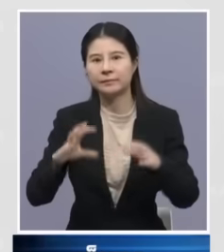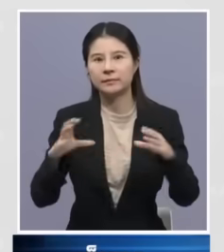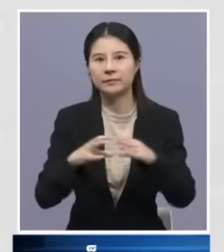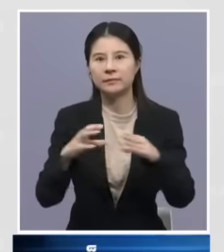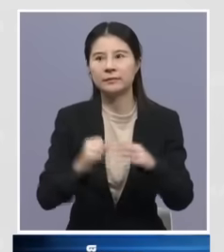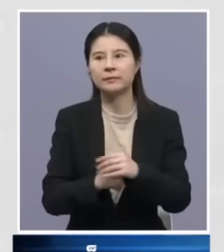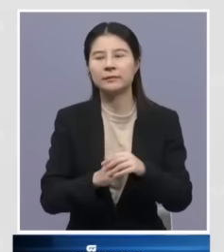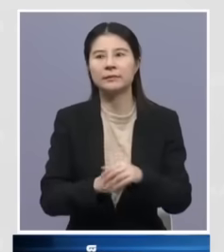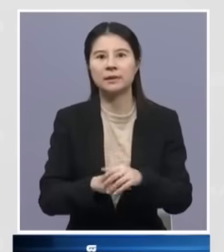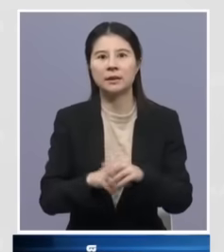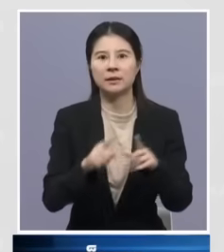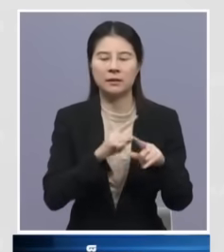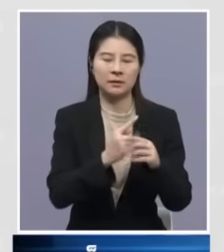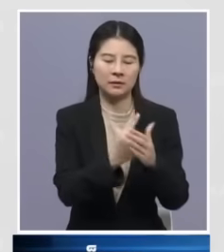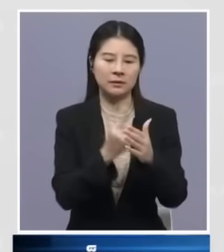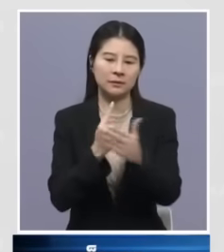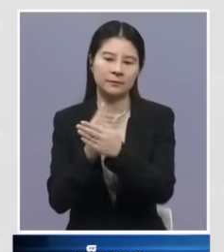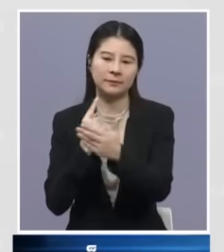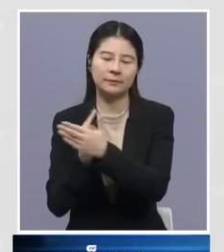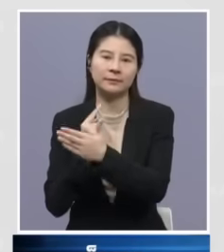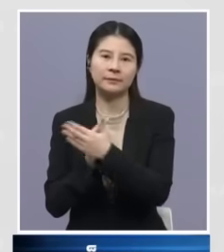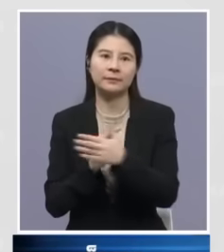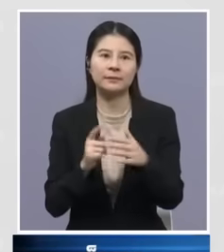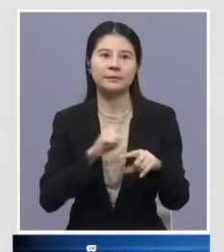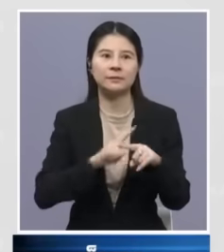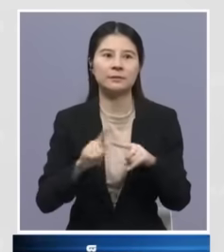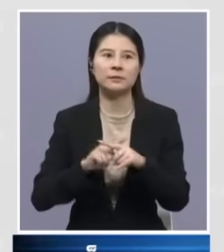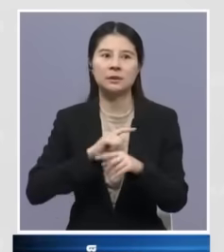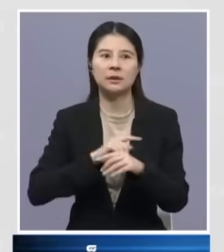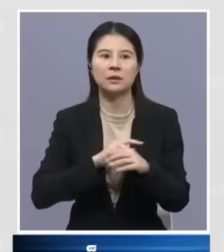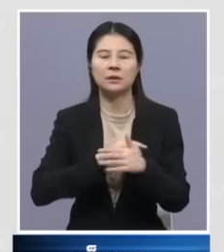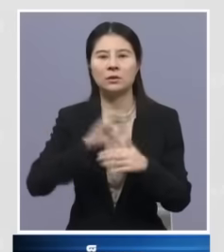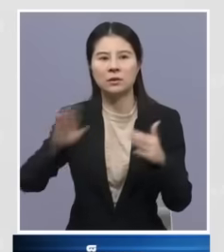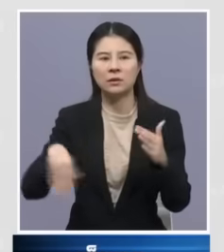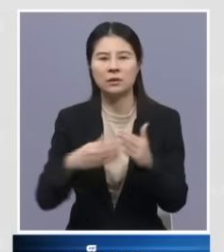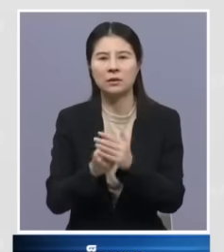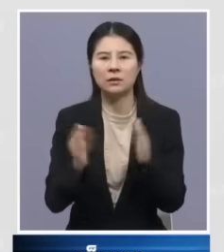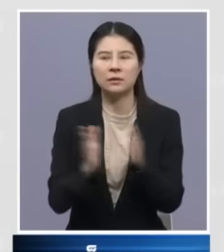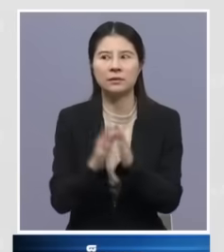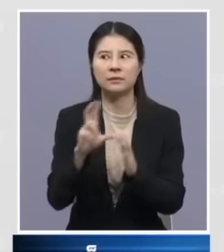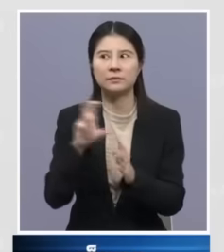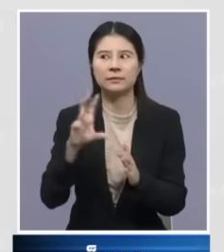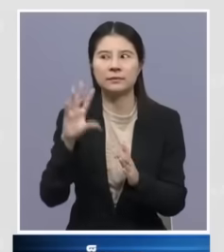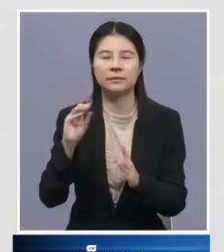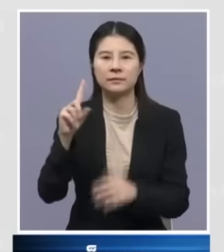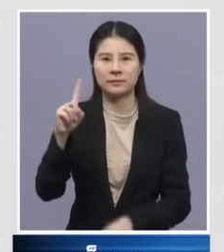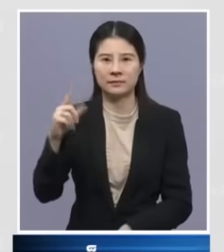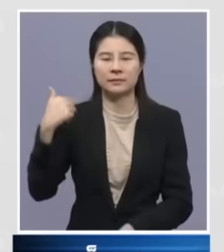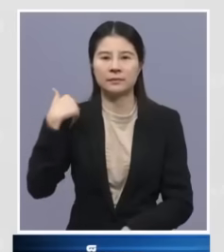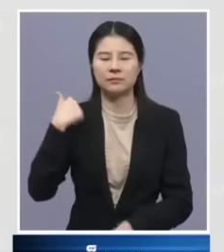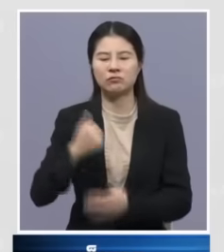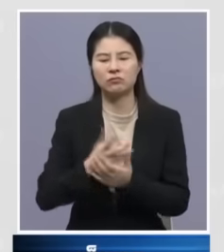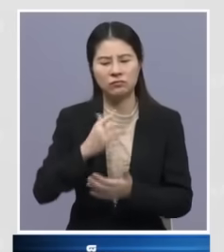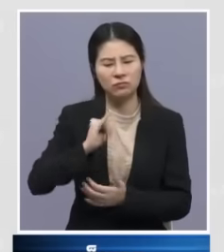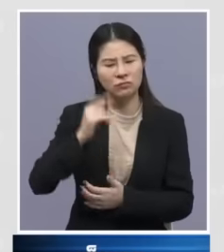ดอื่นๆล่าสุดฮะรวมทั้งกลุ่มก้อนเนี้ย351คนฟังมาถึงตรงนี้หลายคนก็จะง